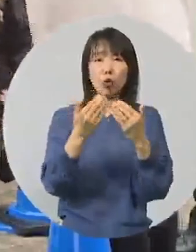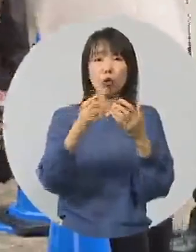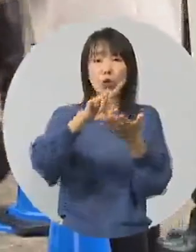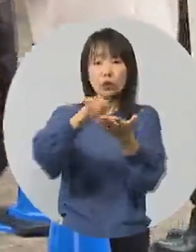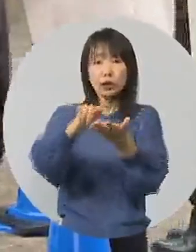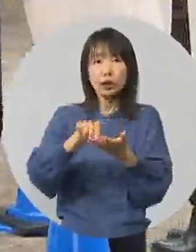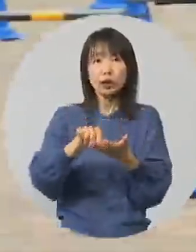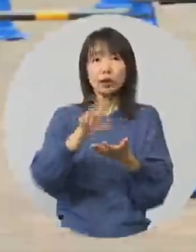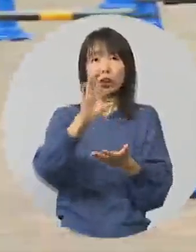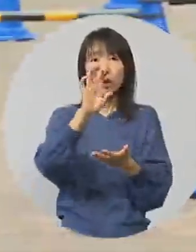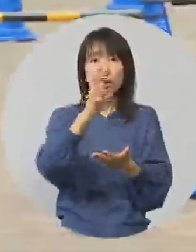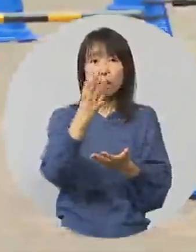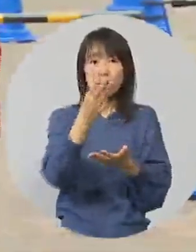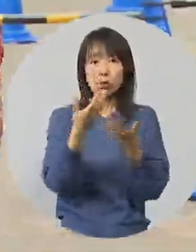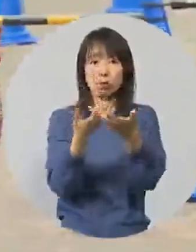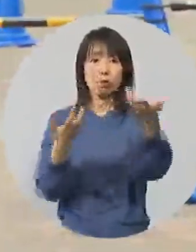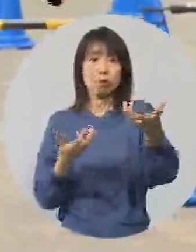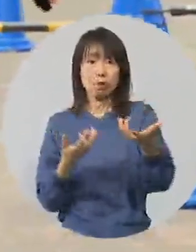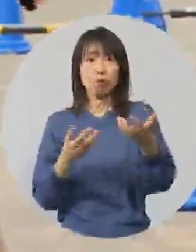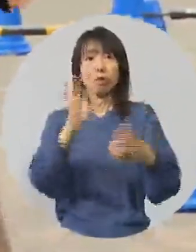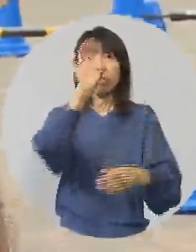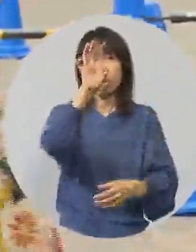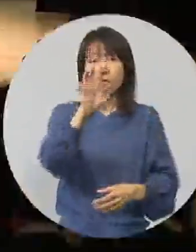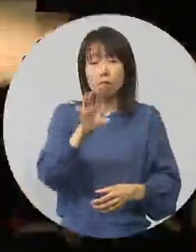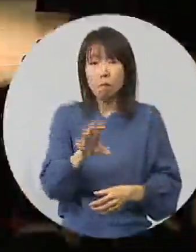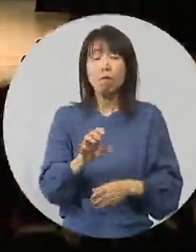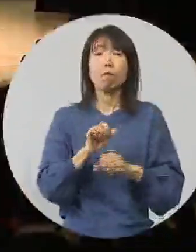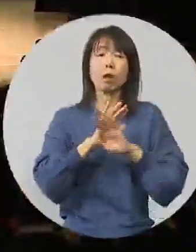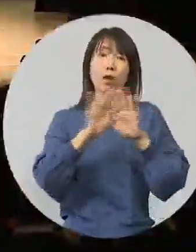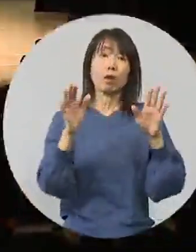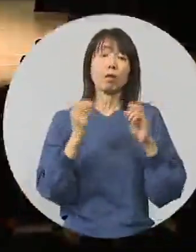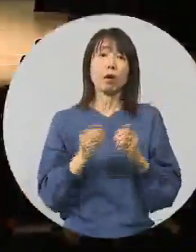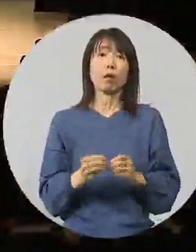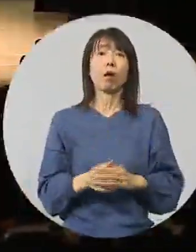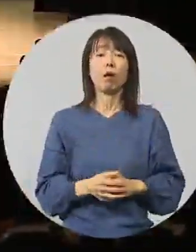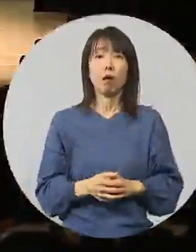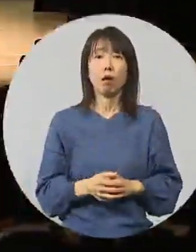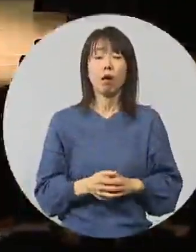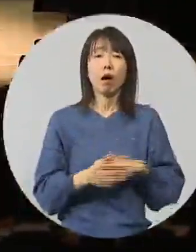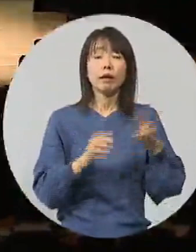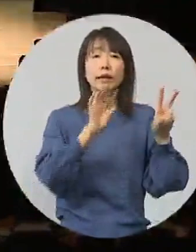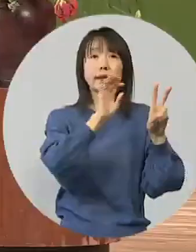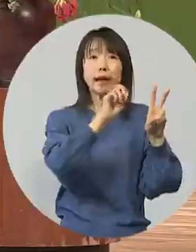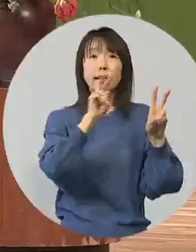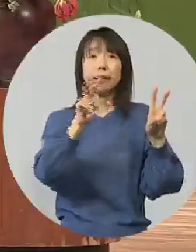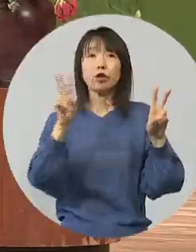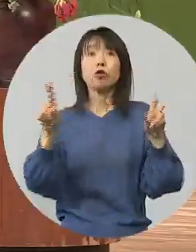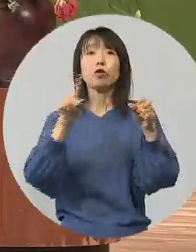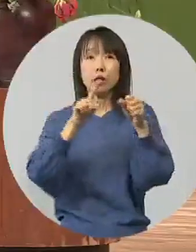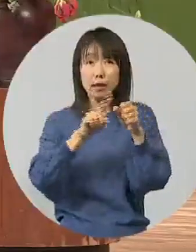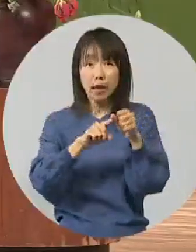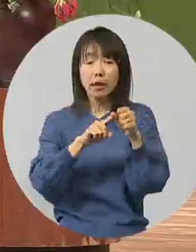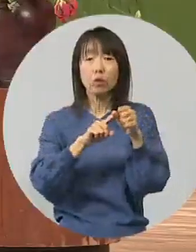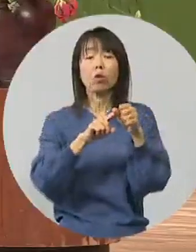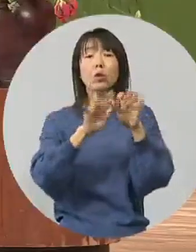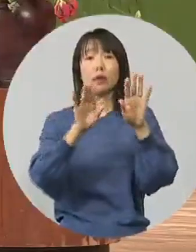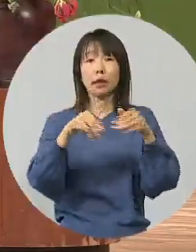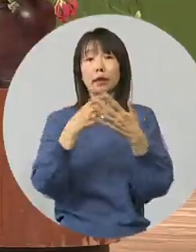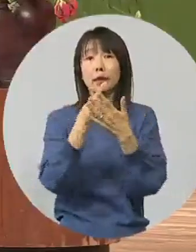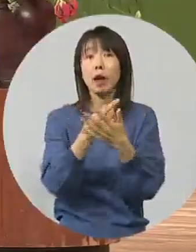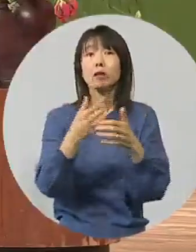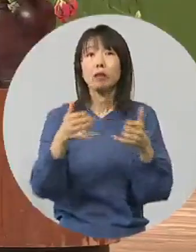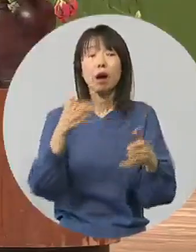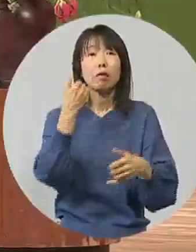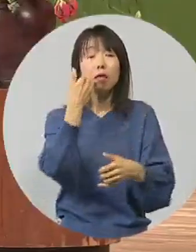て行われました。2022年成人式の対象者は 2001